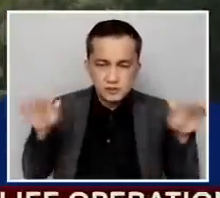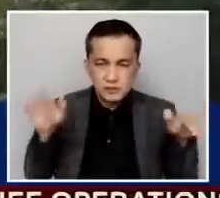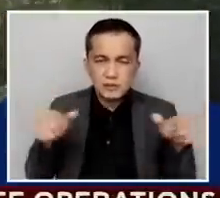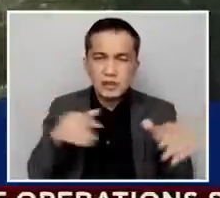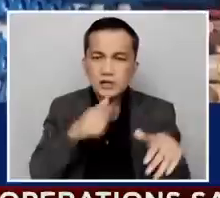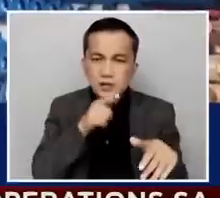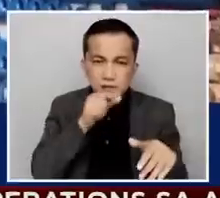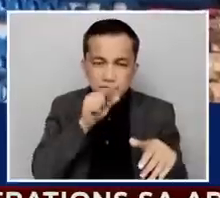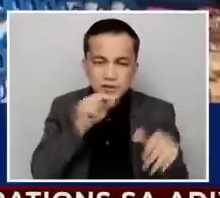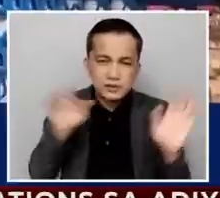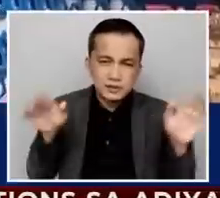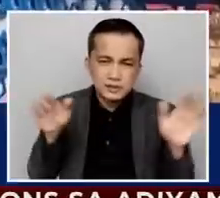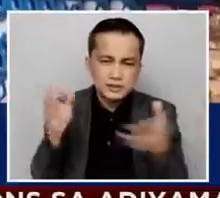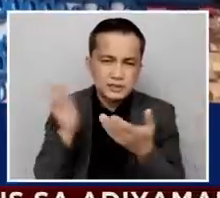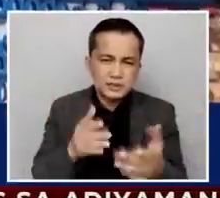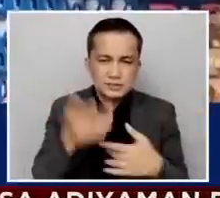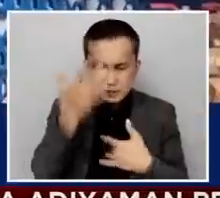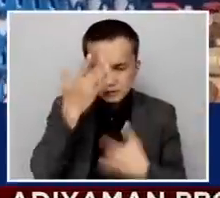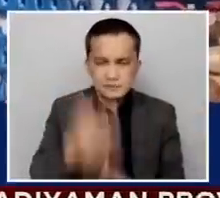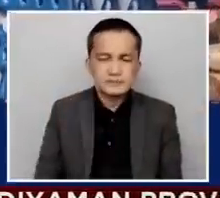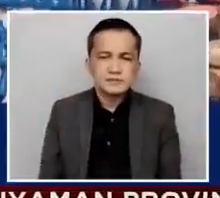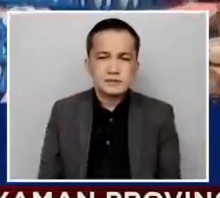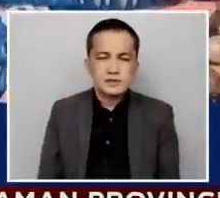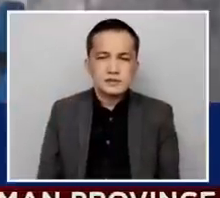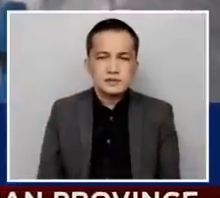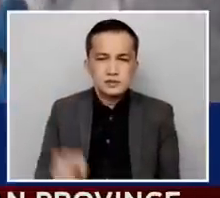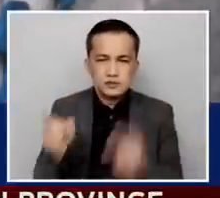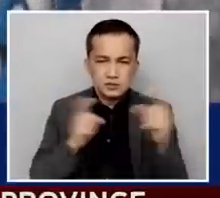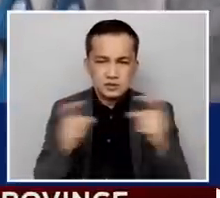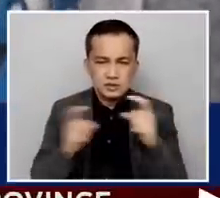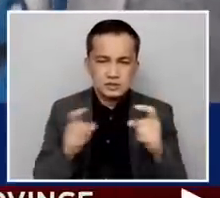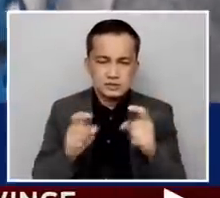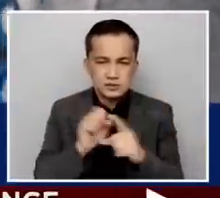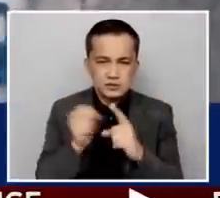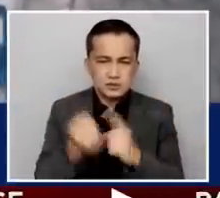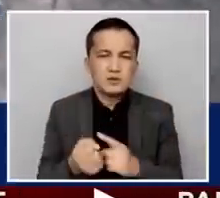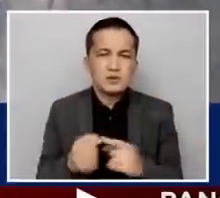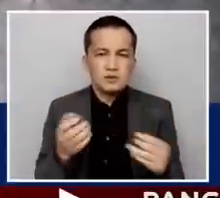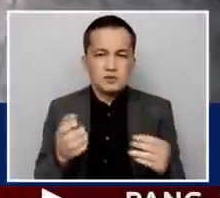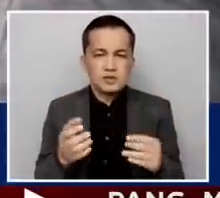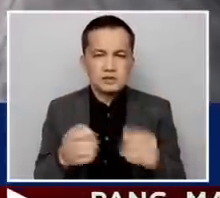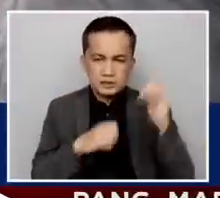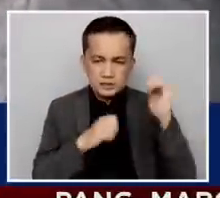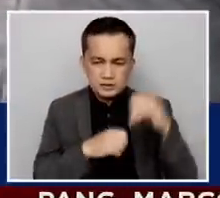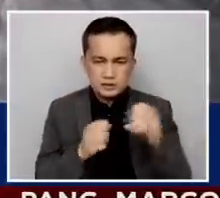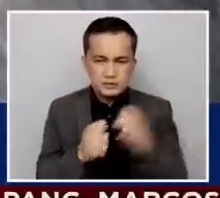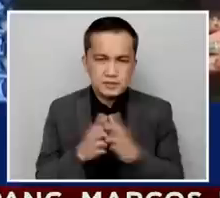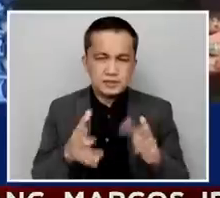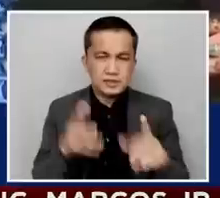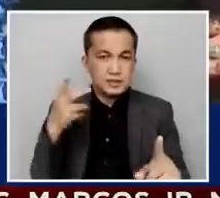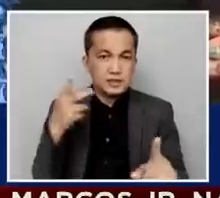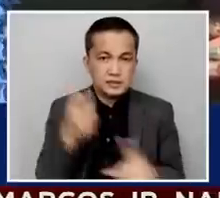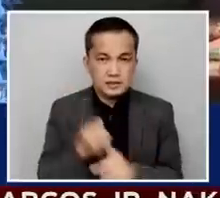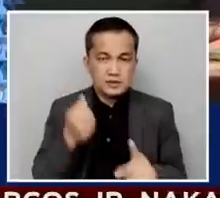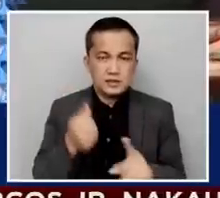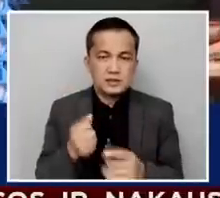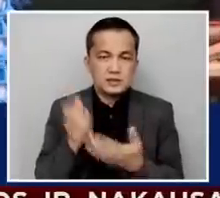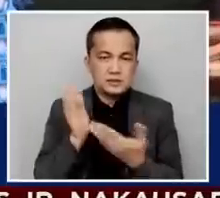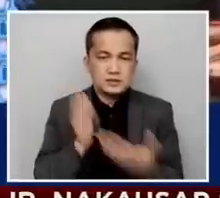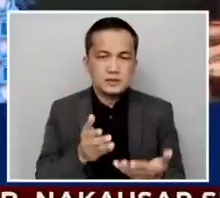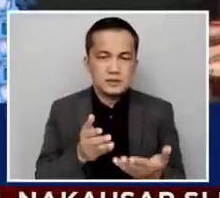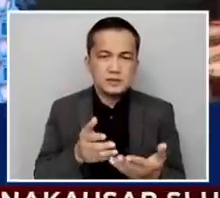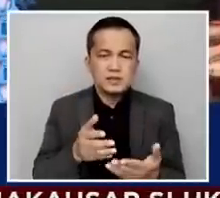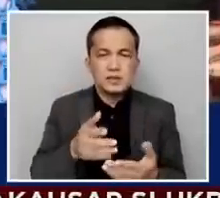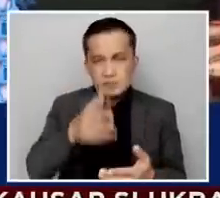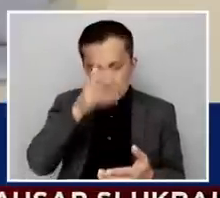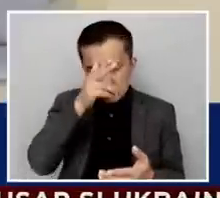sakit sa farm. Kontrolado naman na anila ang sitwasyon at wala namang inaasahang malaking epekto sa supply ng manok at